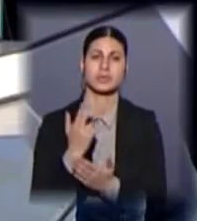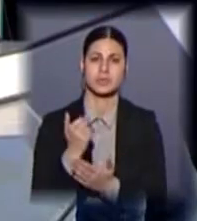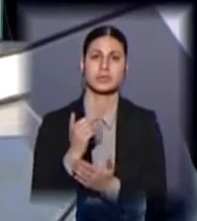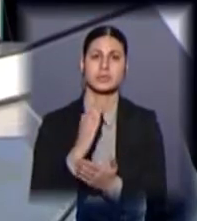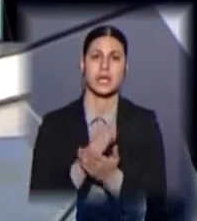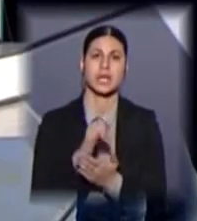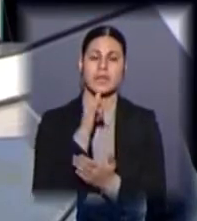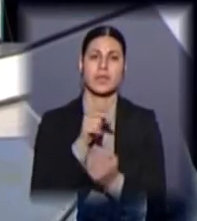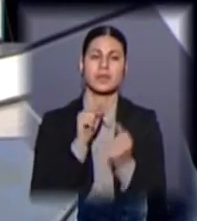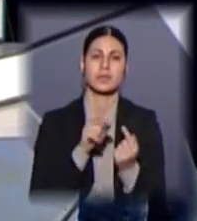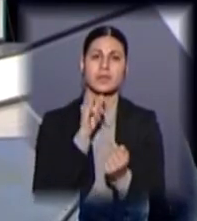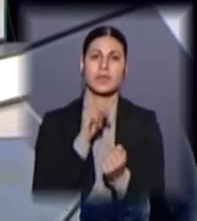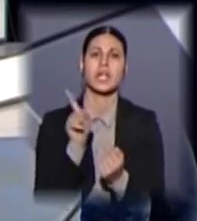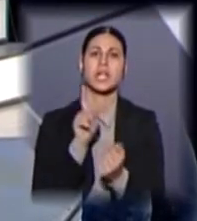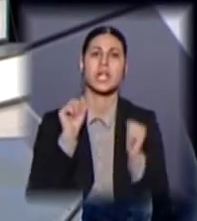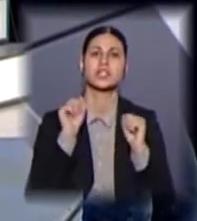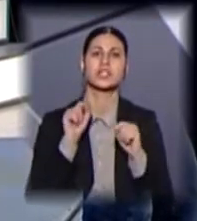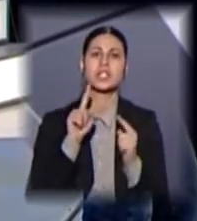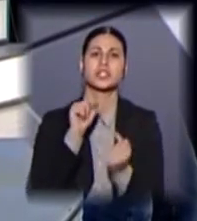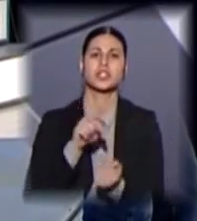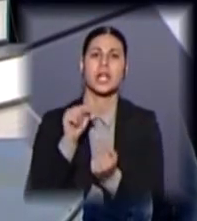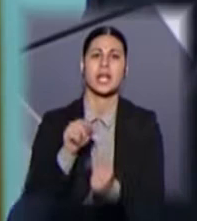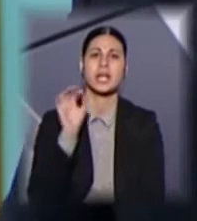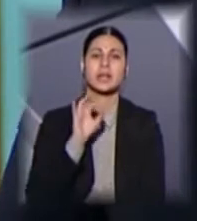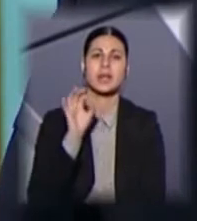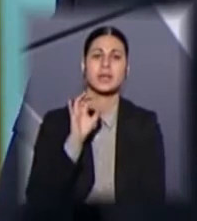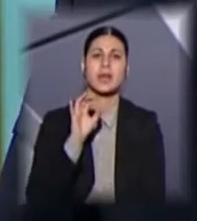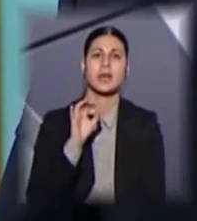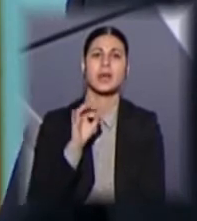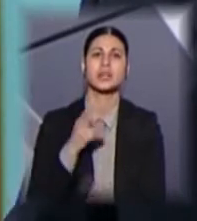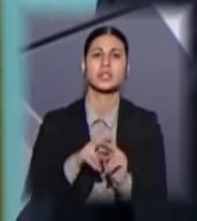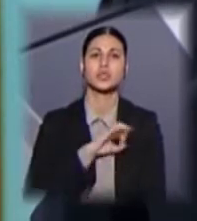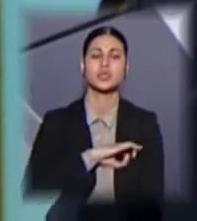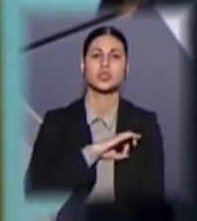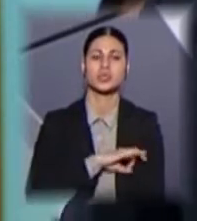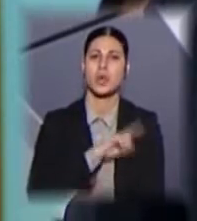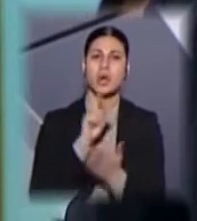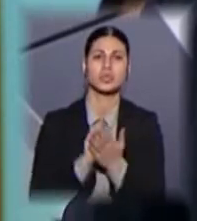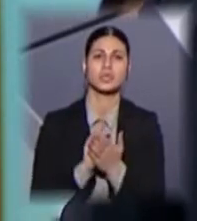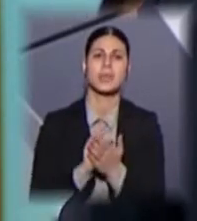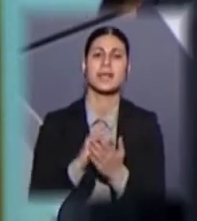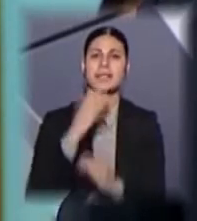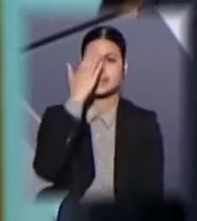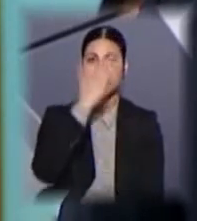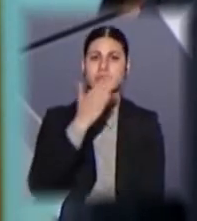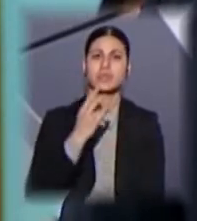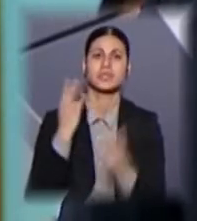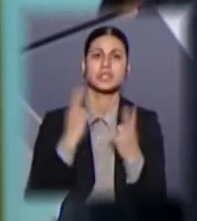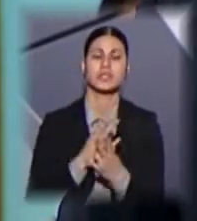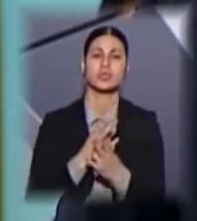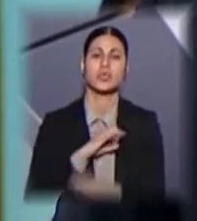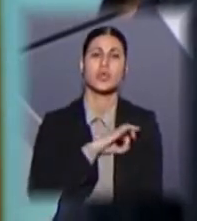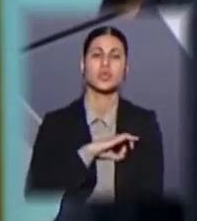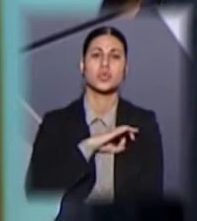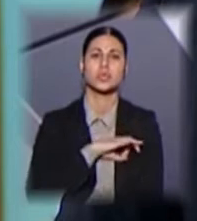ამაზე ვერ ვიდავით. რაც შეეხება იურიდიულ კონტექსტს, აქ ცოტა სხვანაირად უნდა შევხედოთ ალბათ საკითხს. აუცილებელი საზოგადოებრივი საჭიროება